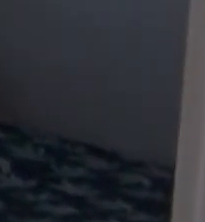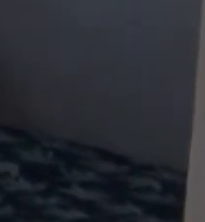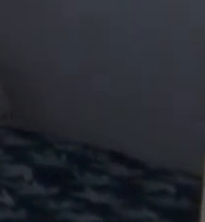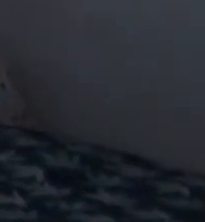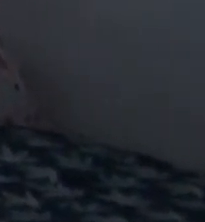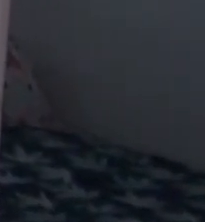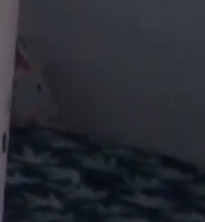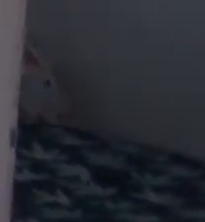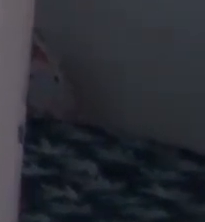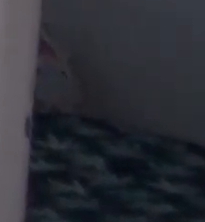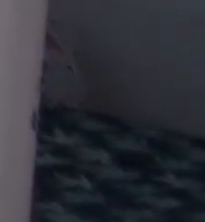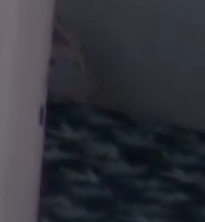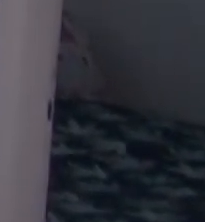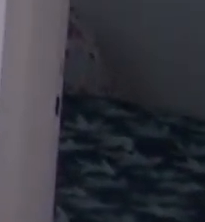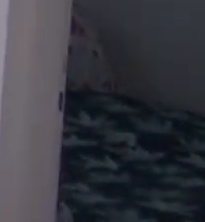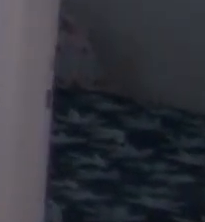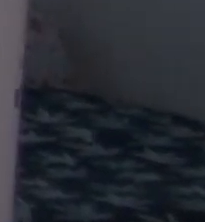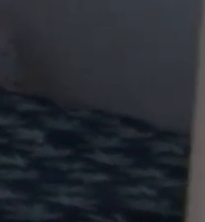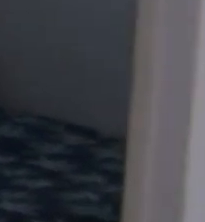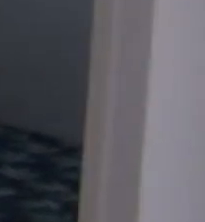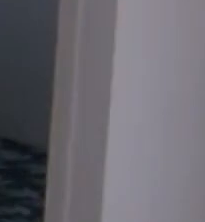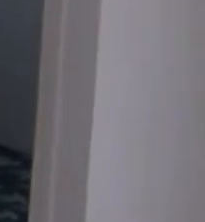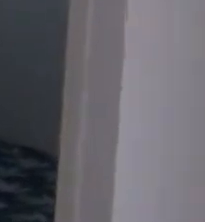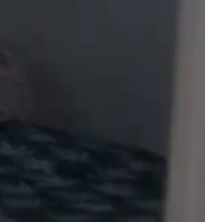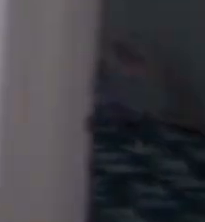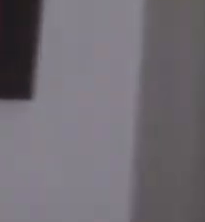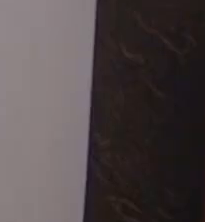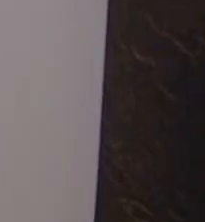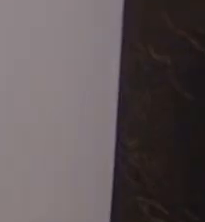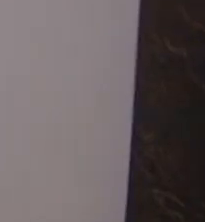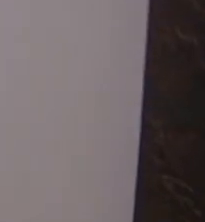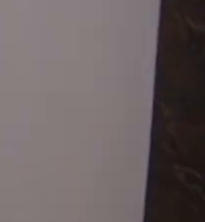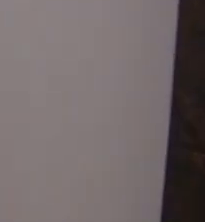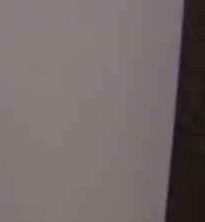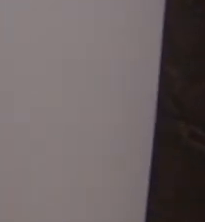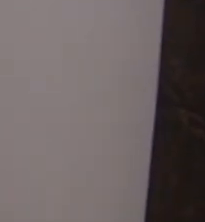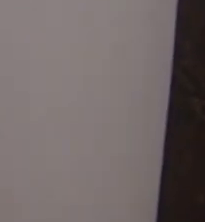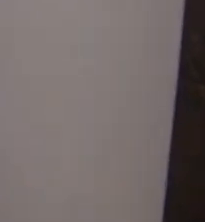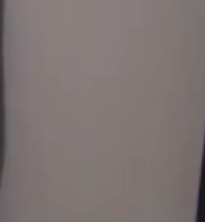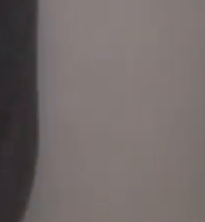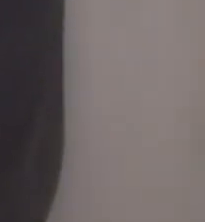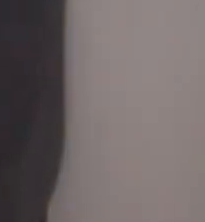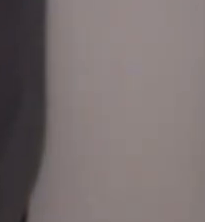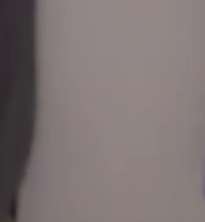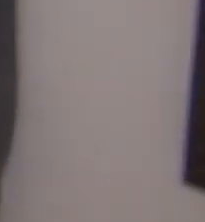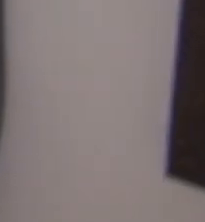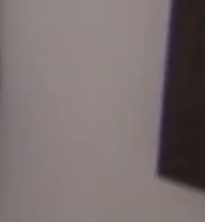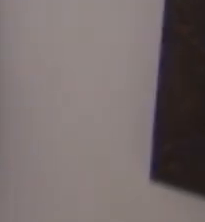לאחר מאסרו האחרון של רמי, אחותו איילה קיבלה אותו לביתה וחתמה עבורו ערבות. היום היא